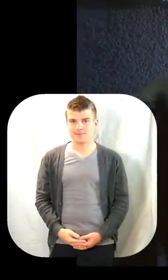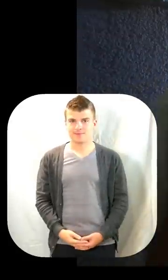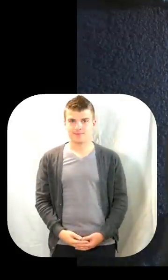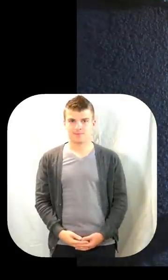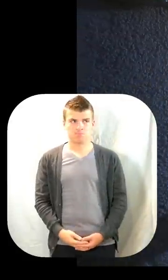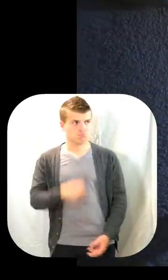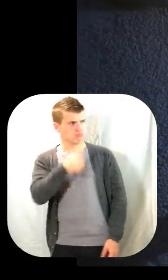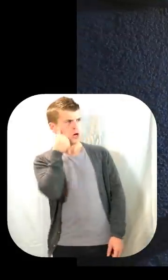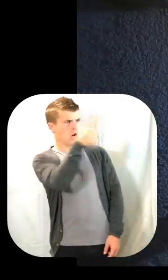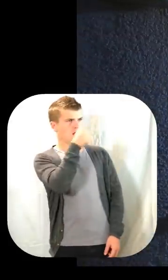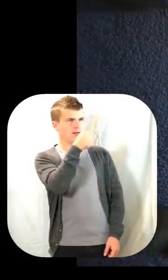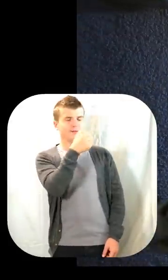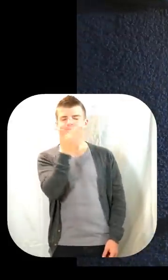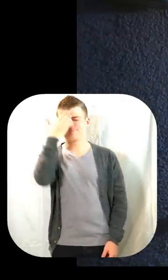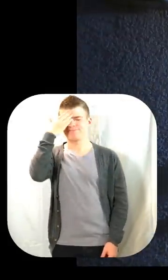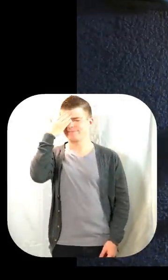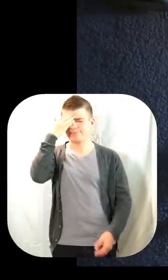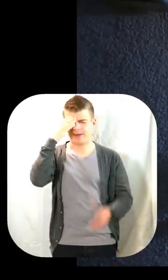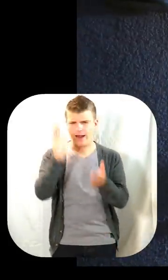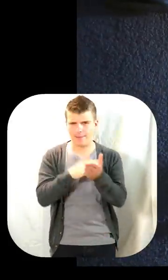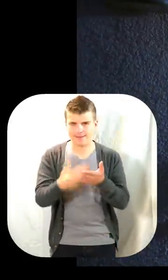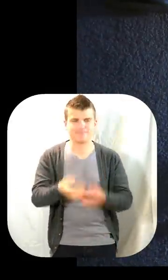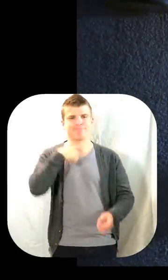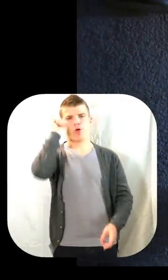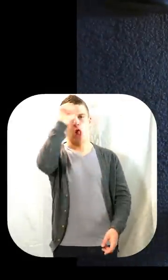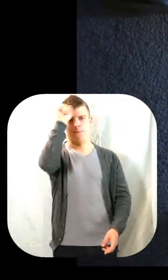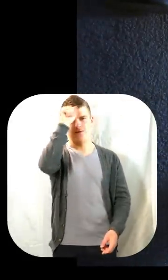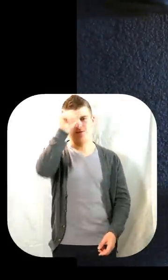Mal klingeln. Ach, geht natürlich nicht. Also klopfen.